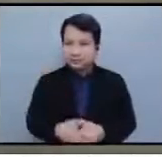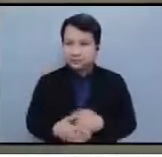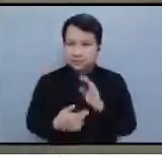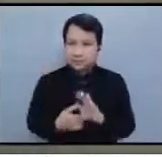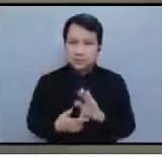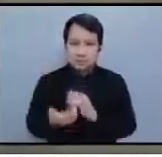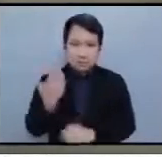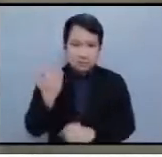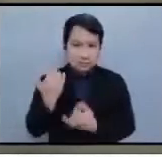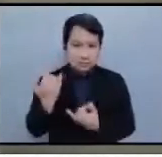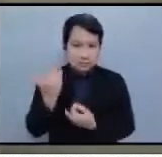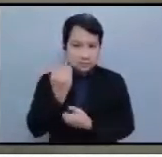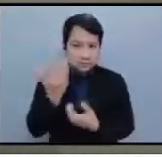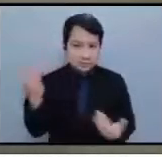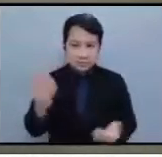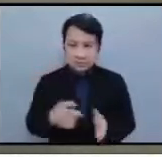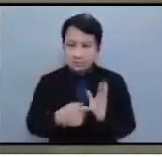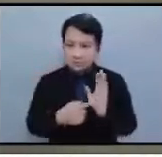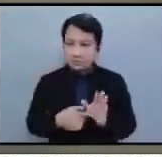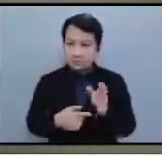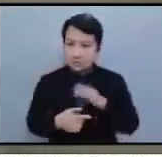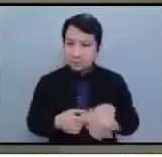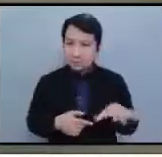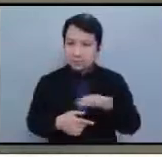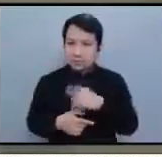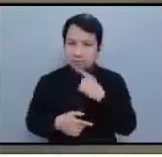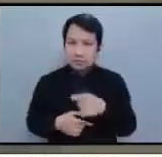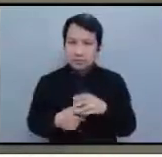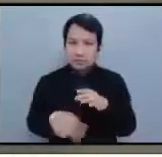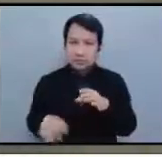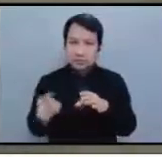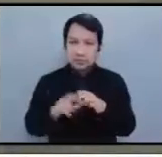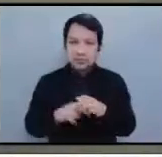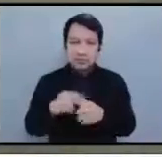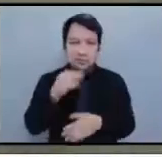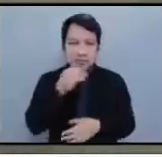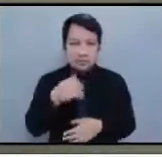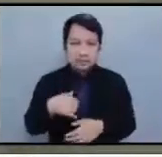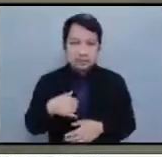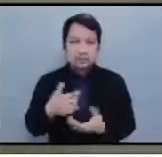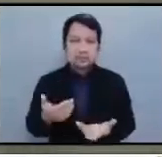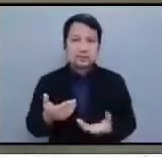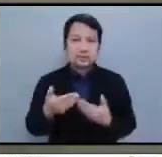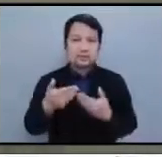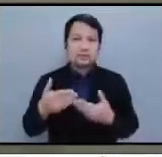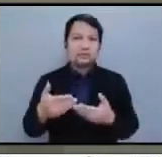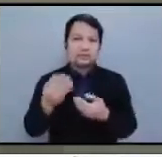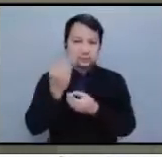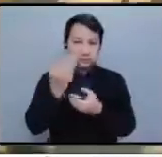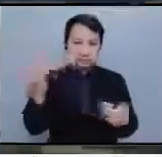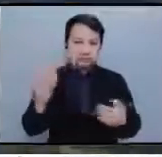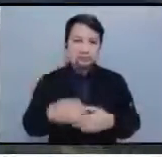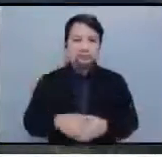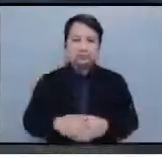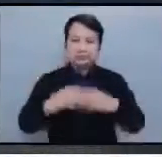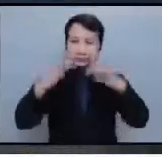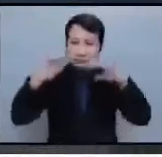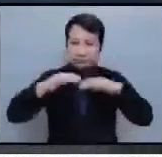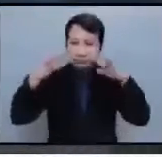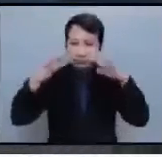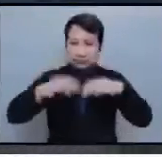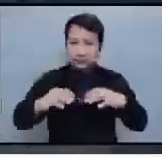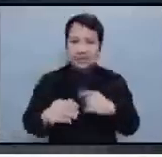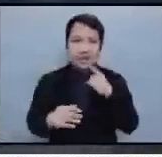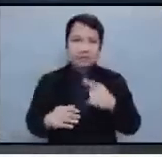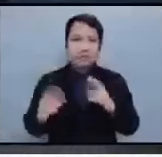kaya mas marami ang mga pasahero kumpara kahapon na tuloy-tuloy kasi yung pag-ulan. Pero